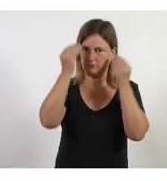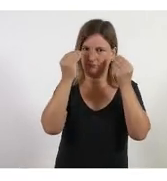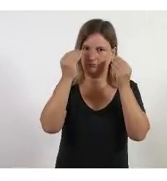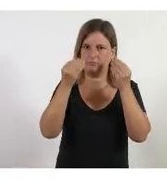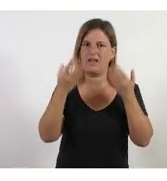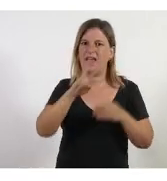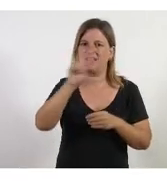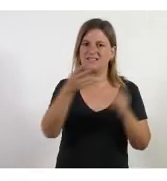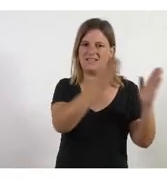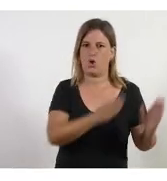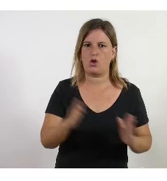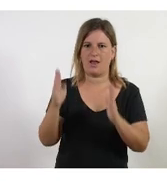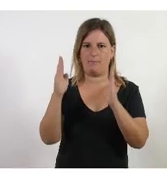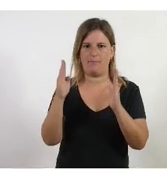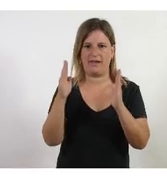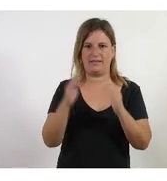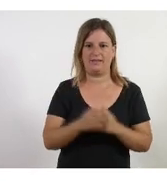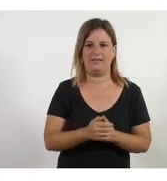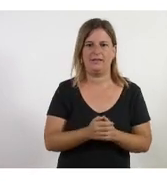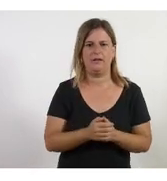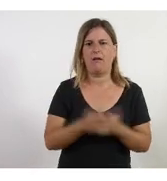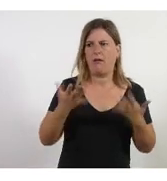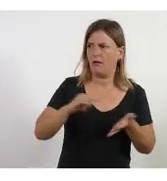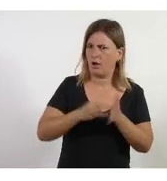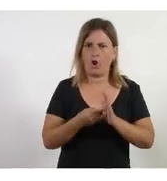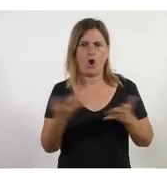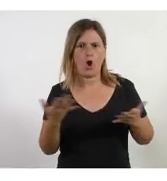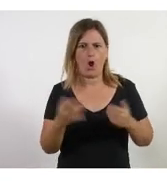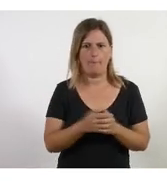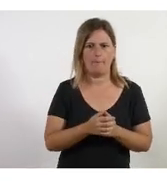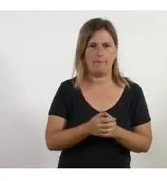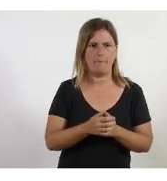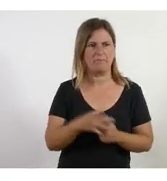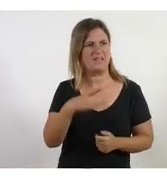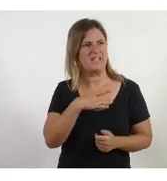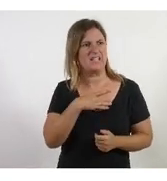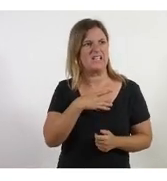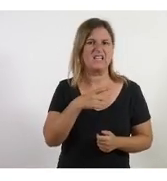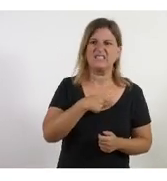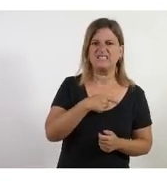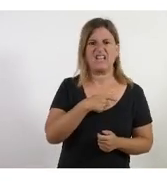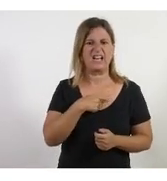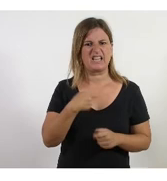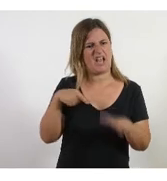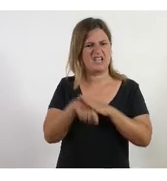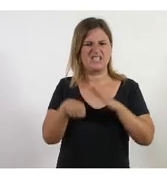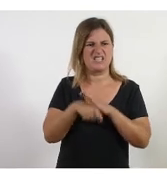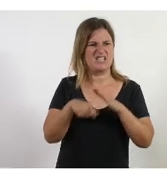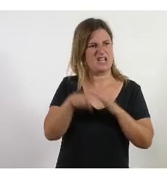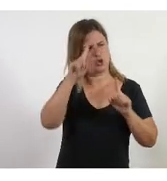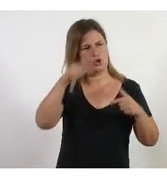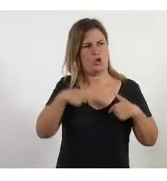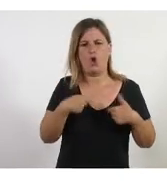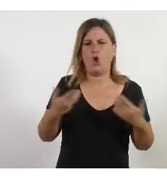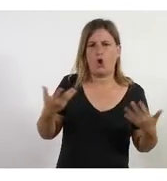part que us deia. No? Anem a veure molt bé, Mercè, i com ho fem, això de generar la incertesa, de gestionar la incertesa? No? Això està bé, ho